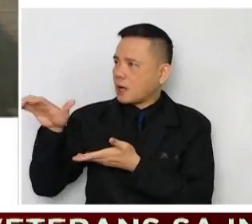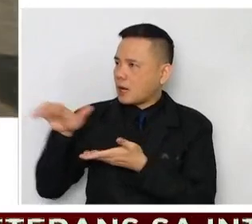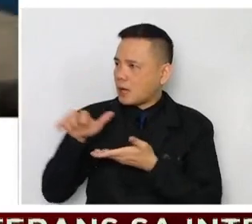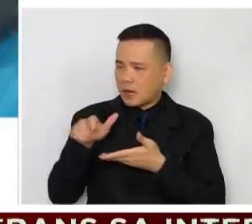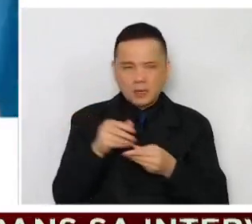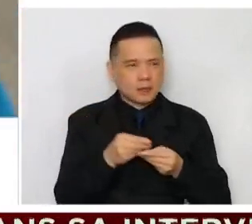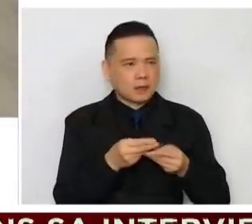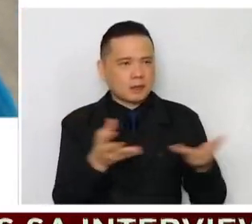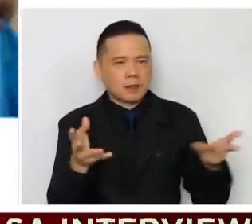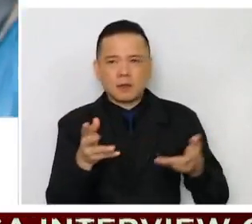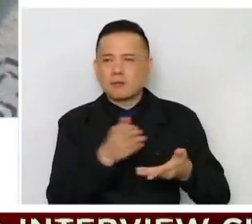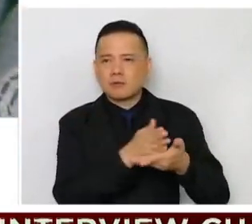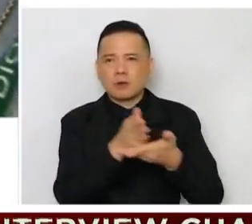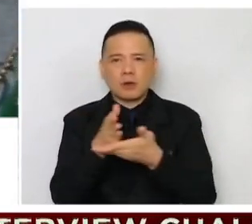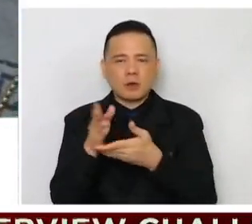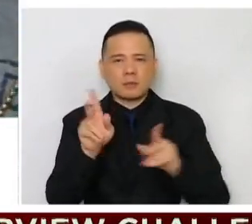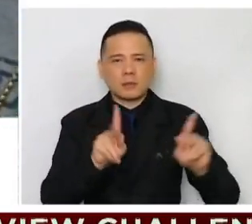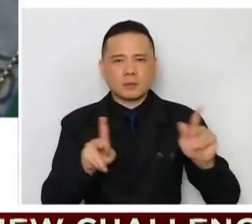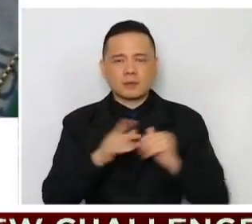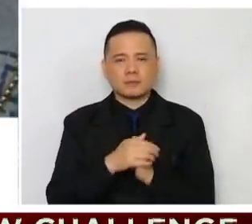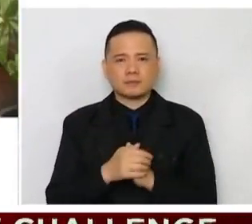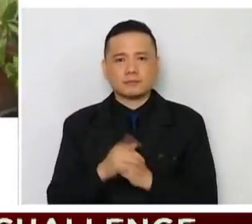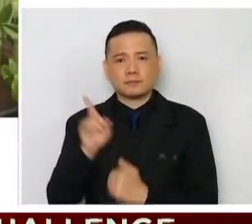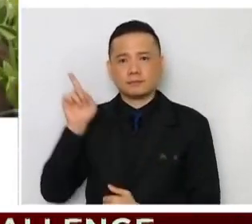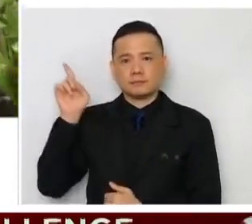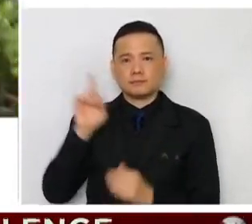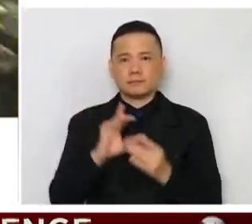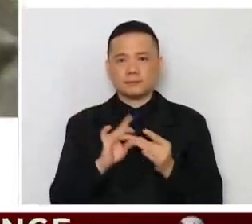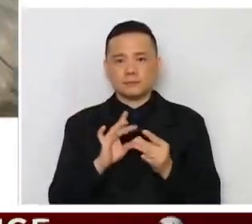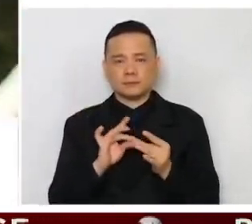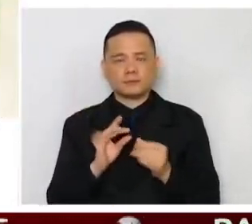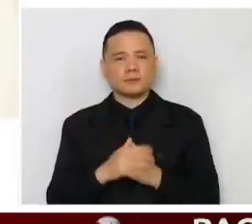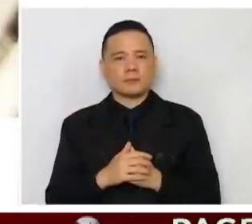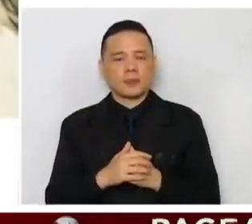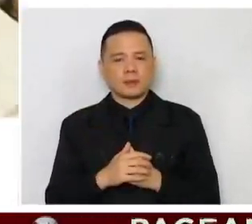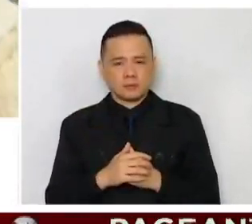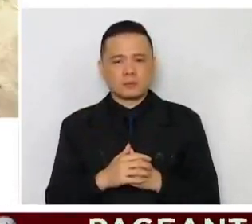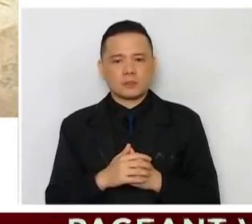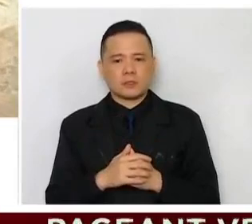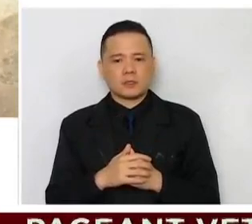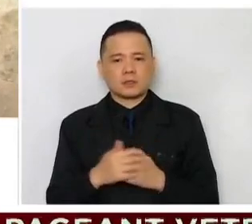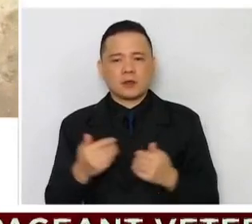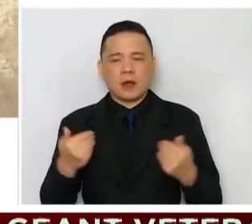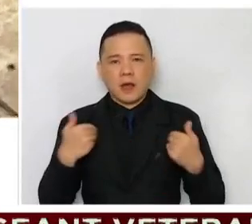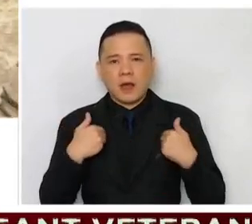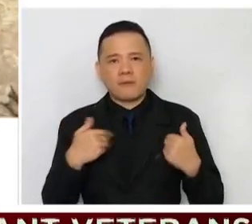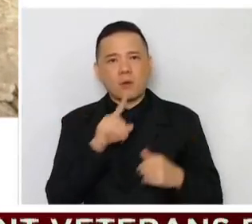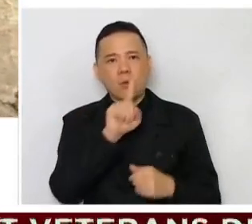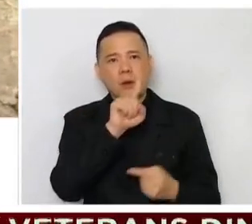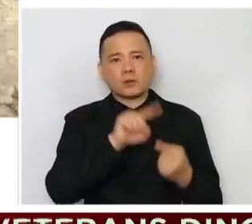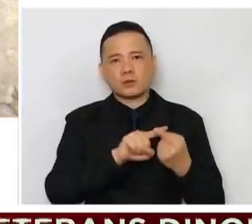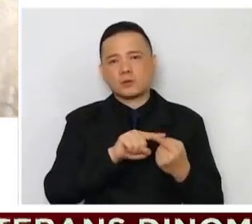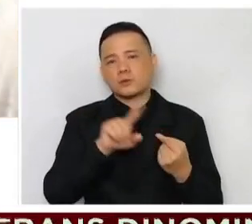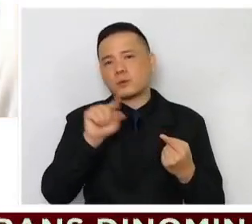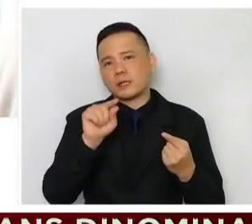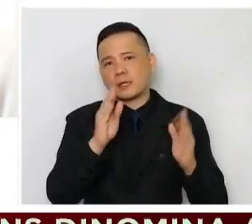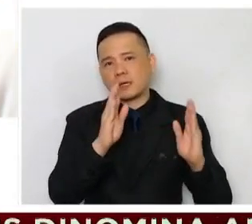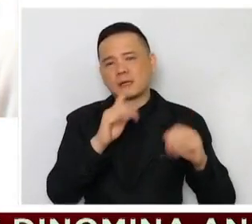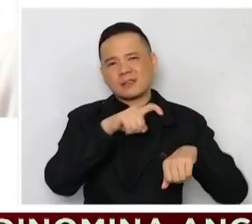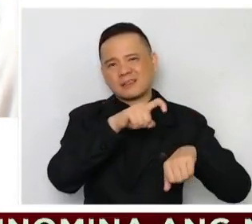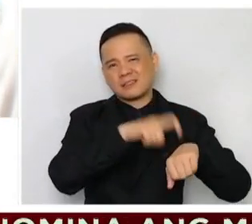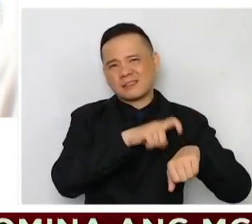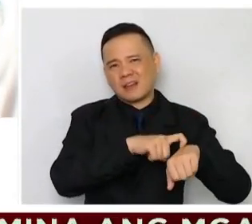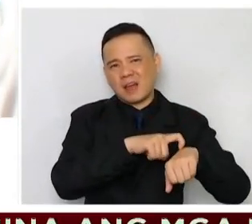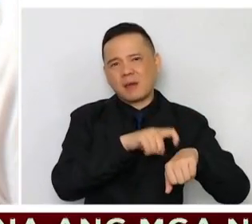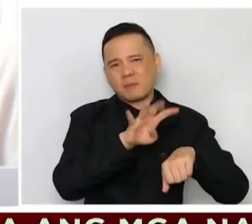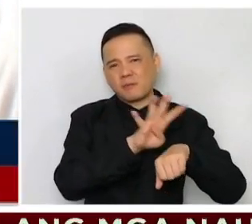mga kalugar. Nag-iikot po kami ng ticket. Bawat ticket po, halimbawa 1 to 20, may oras po yun. Kunyari alas 8, ganun